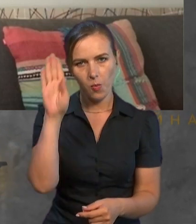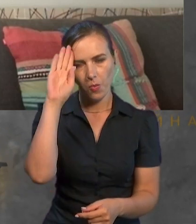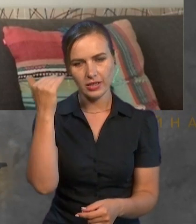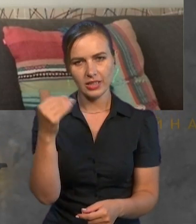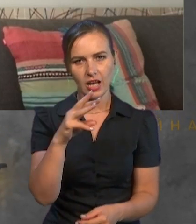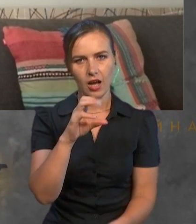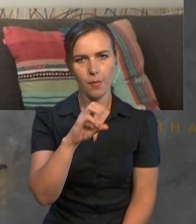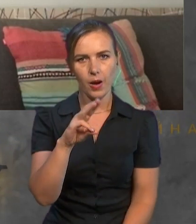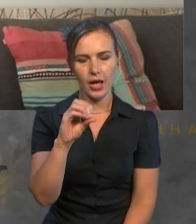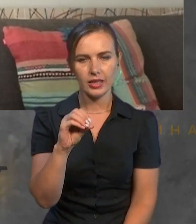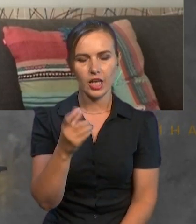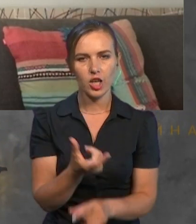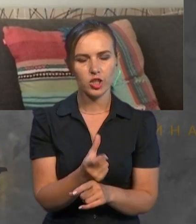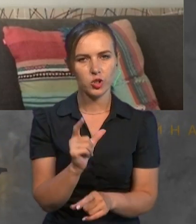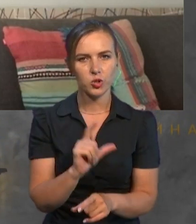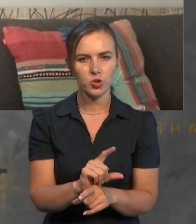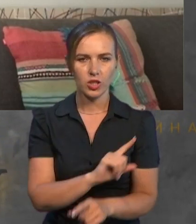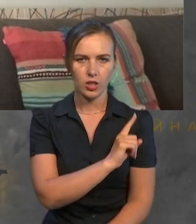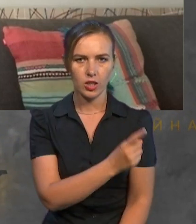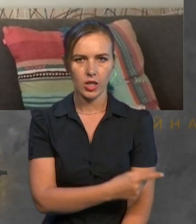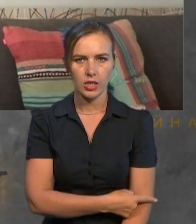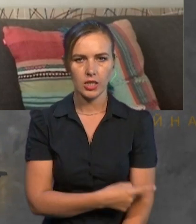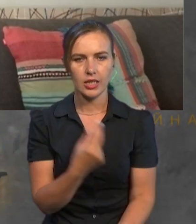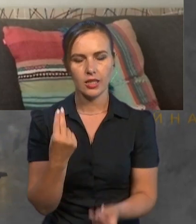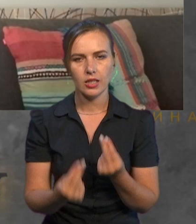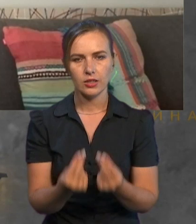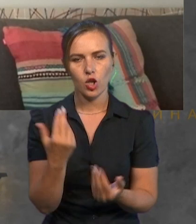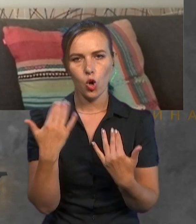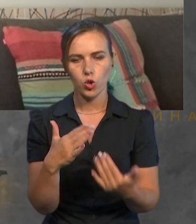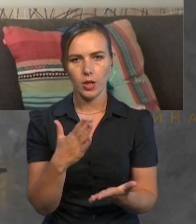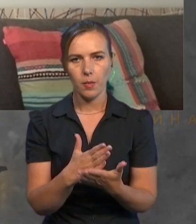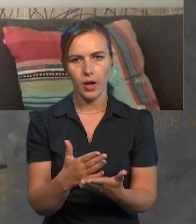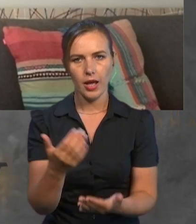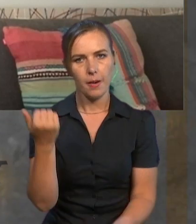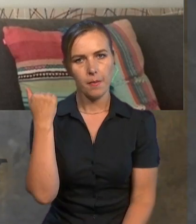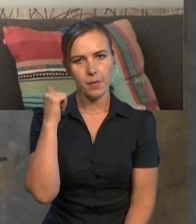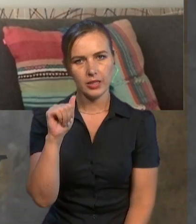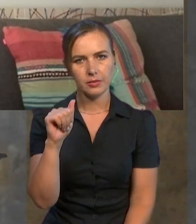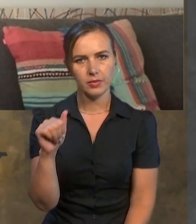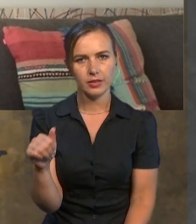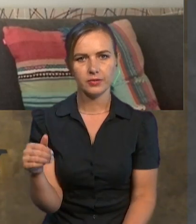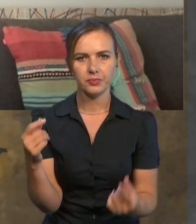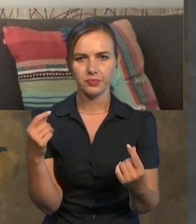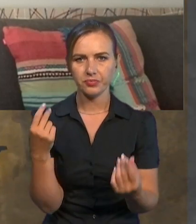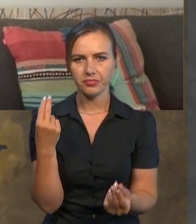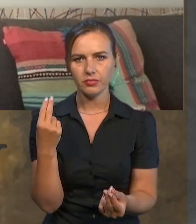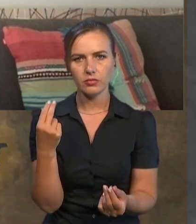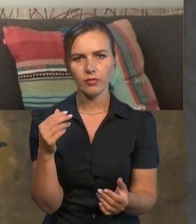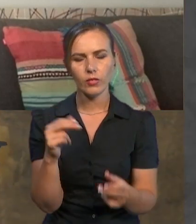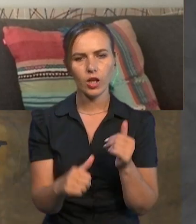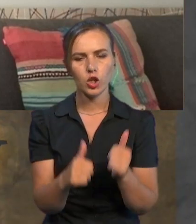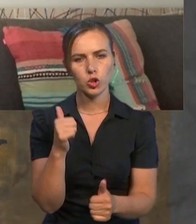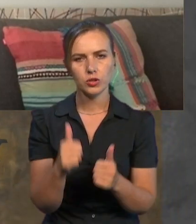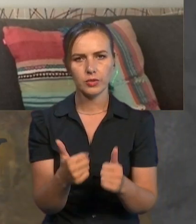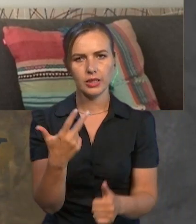Мате, він дуже сильний гравець, він вже має перемоги на турнірах Великого Шолому, 3 в